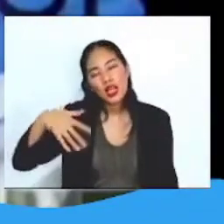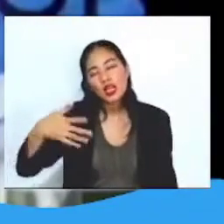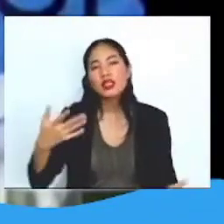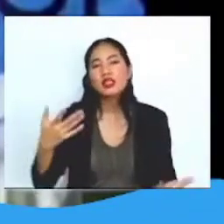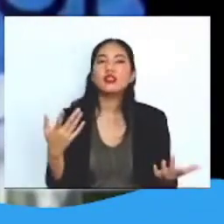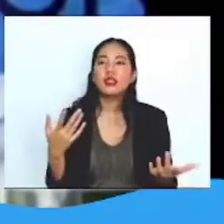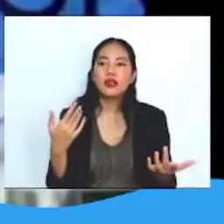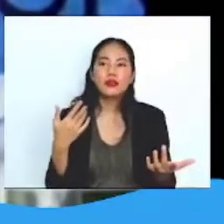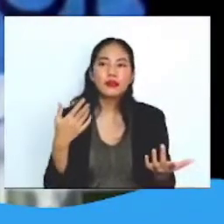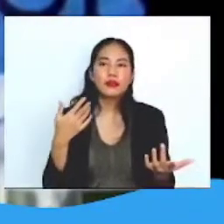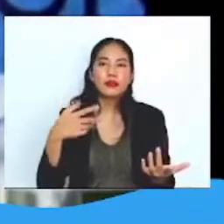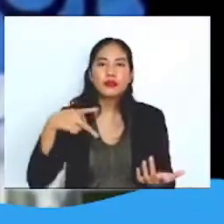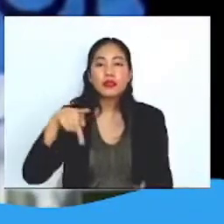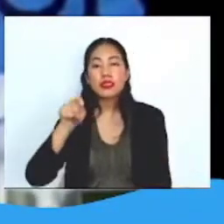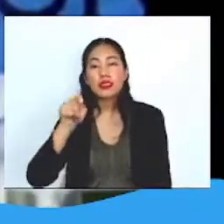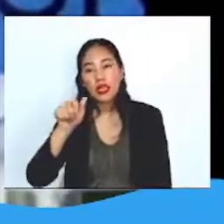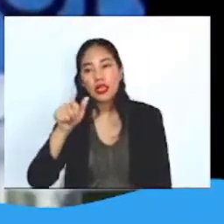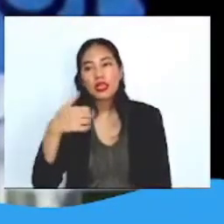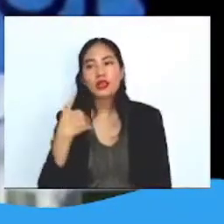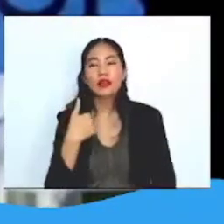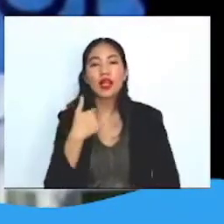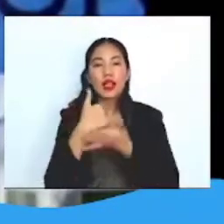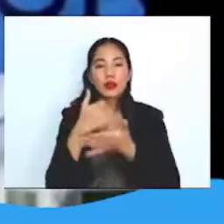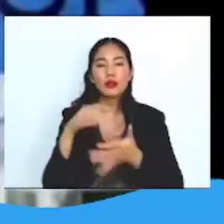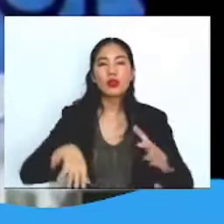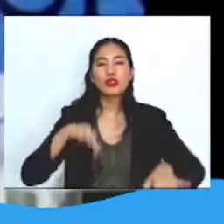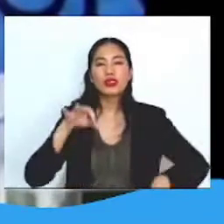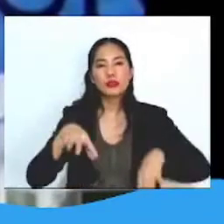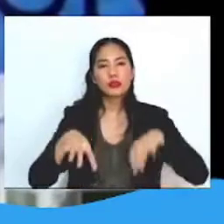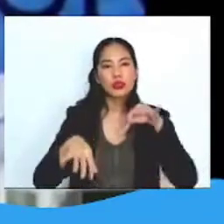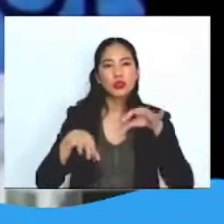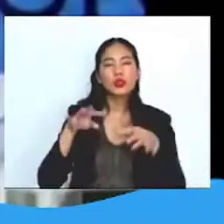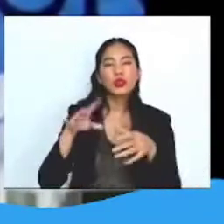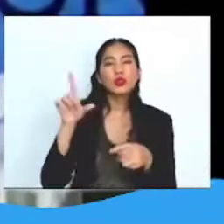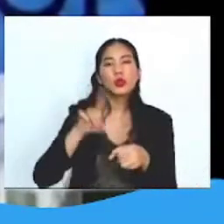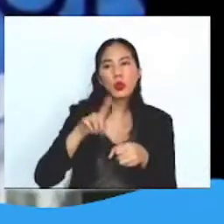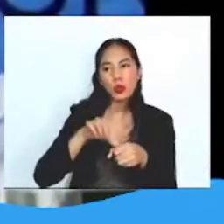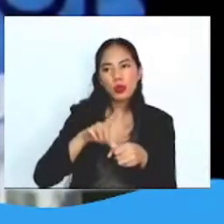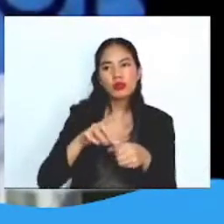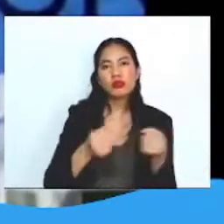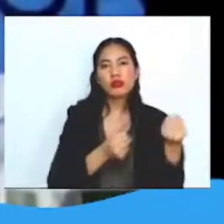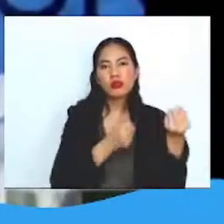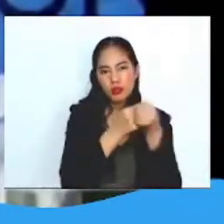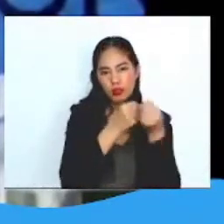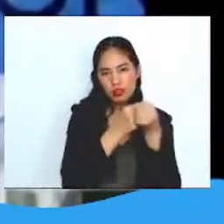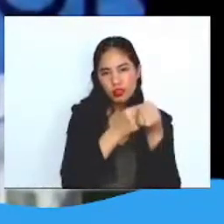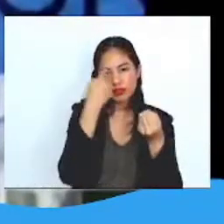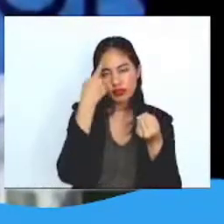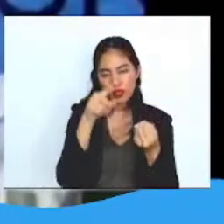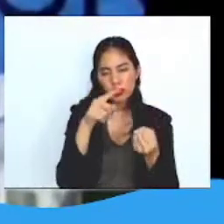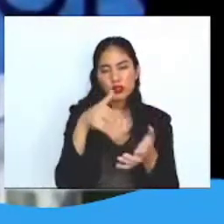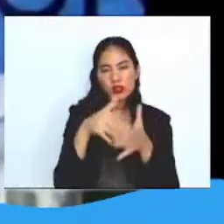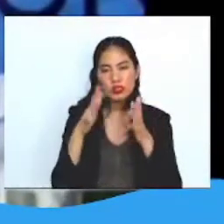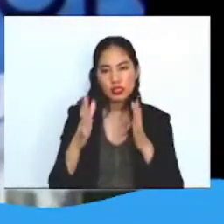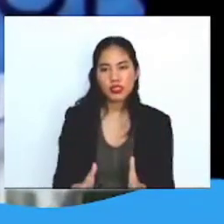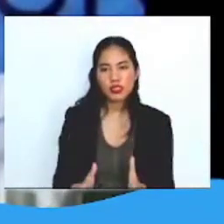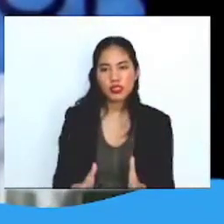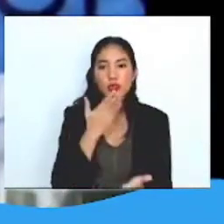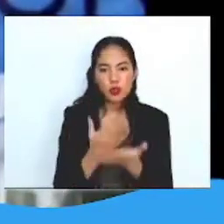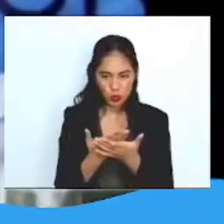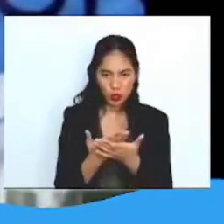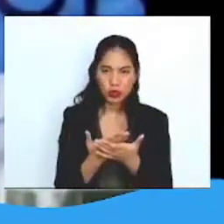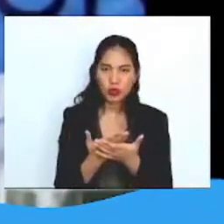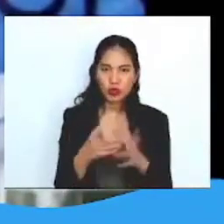ang mga magulang. Napakagandang halimbawang ginagawa po rito sa lungsod ng Caloocan. Ano po yung pangalan ng